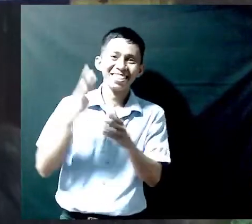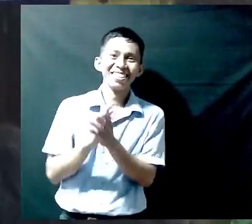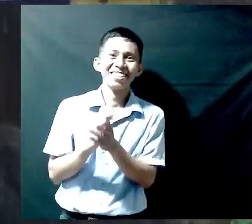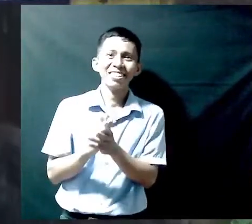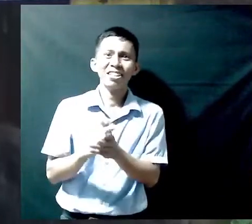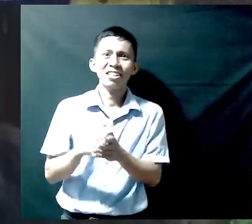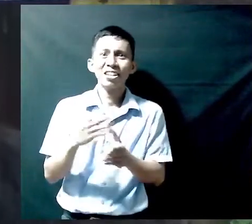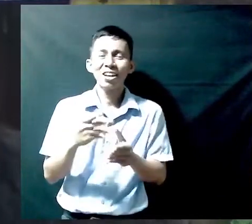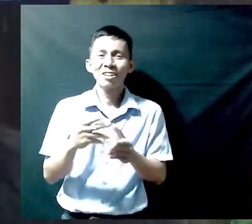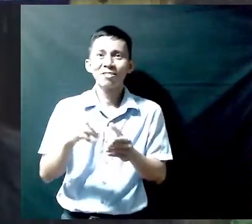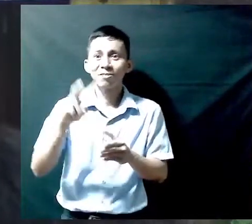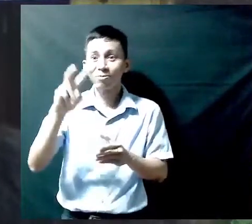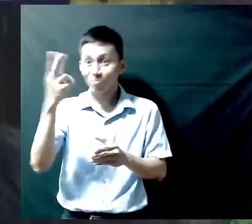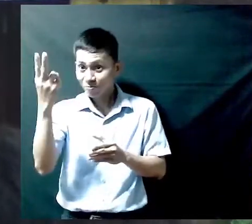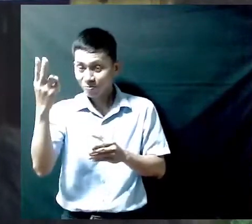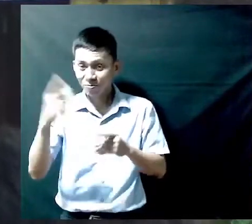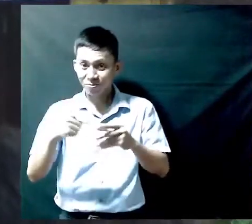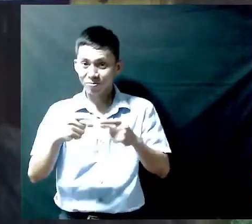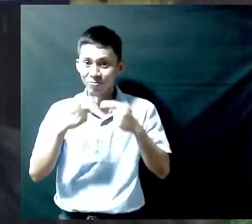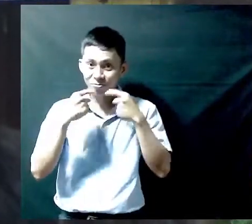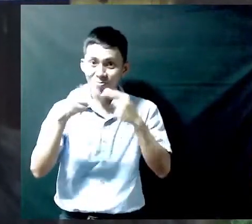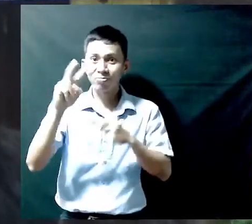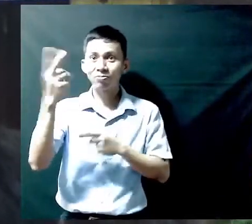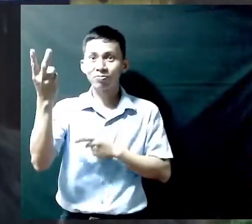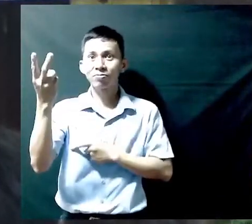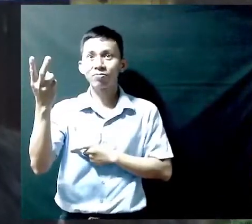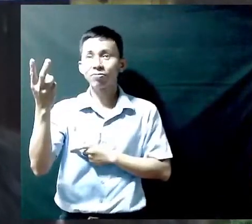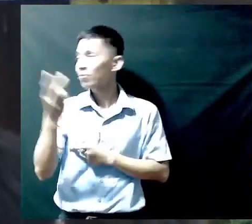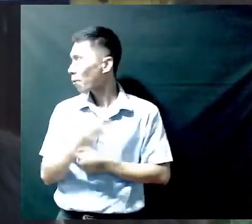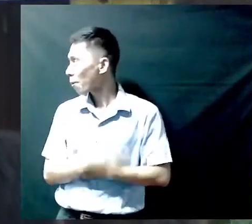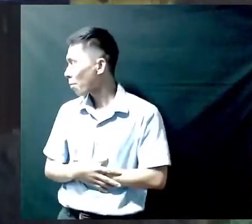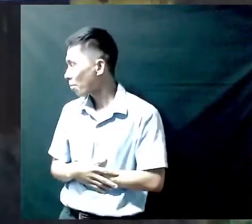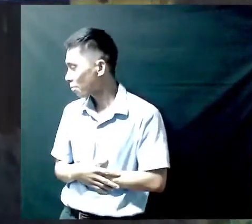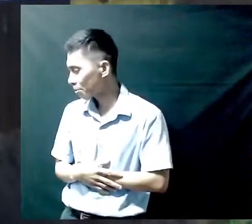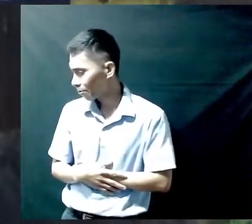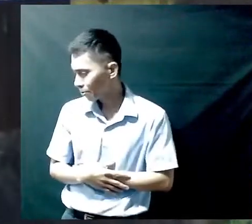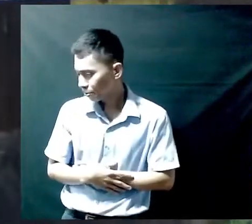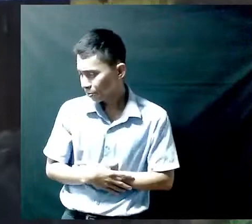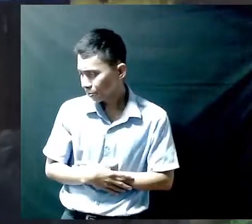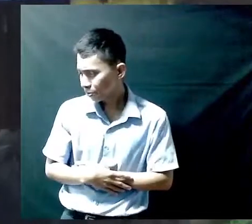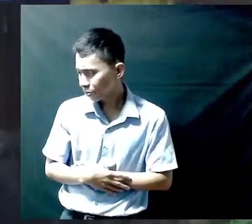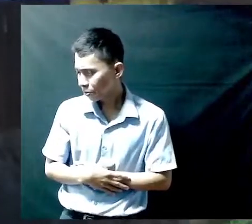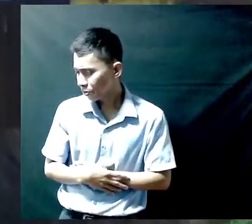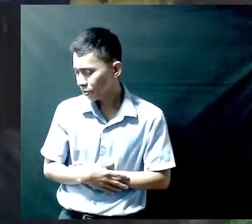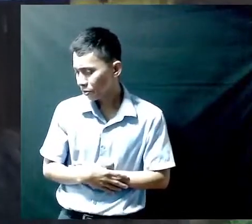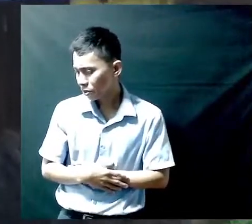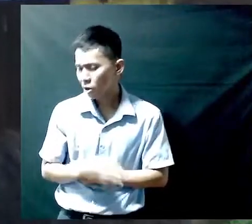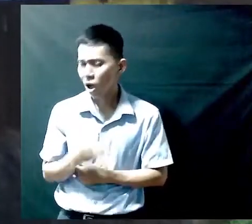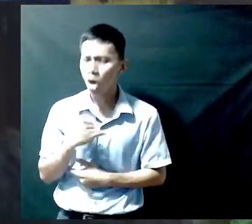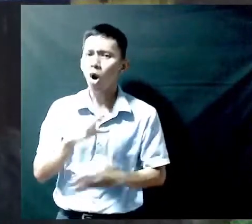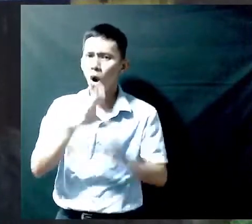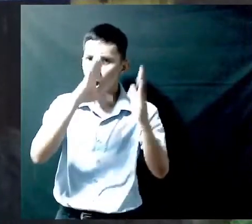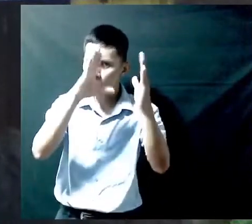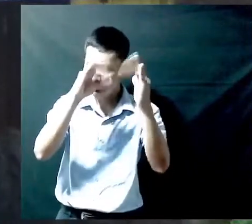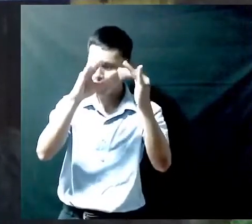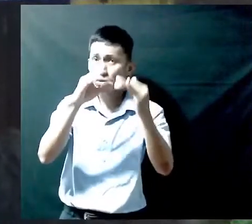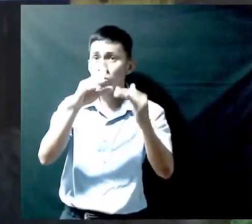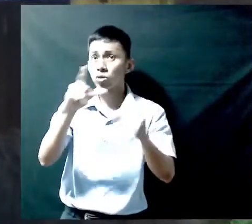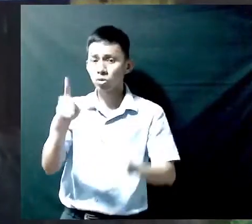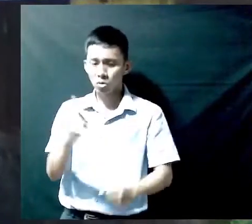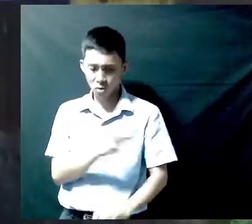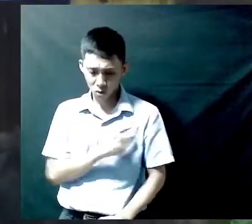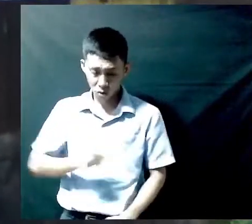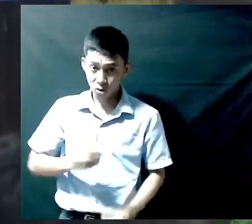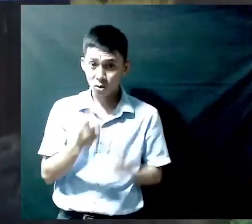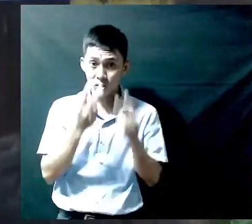ibibigay ko yung dalawa para may idea kayo. Pero dalawa lang ang bibigyan natin ng pansin na sana po ay makita ni Lord sa atin